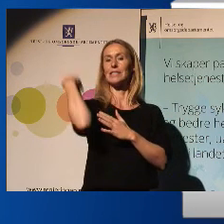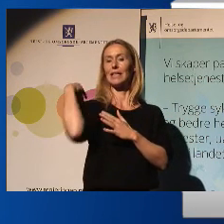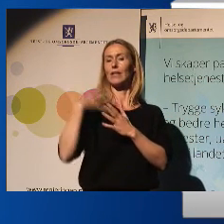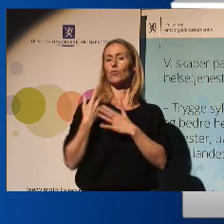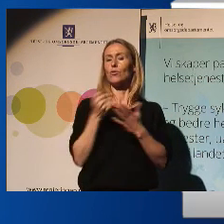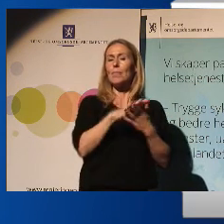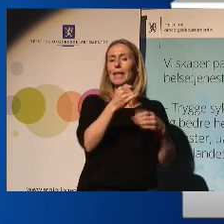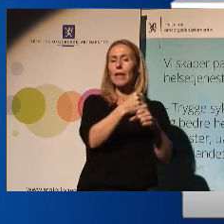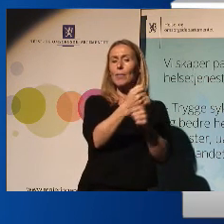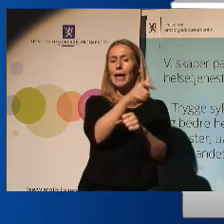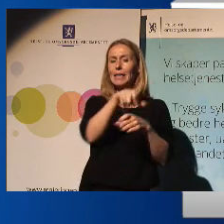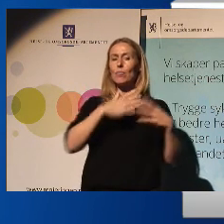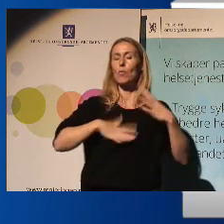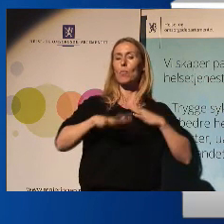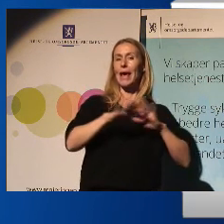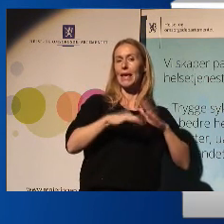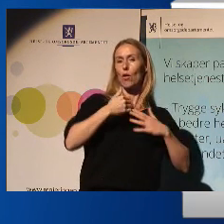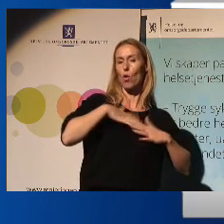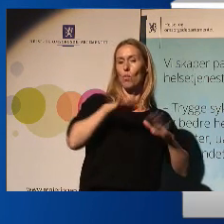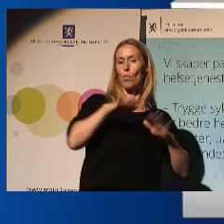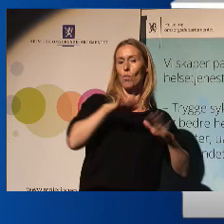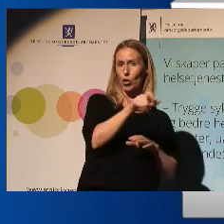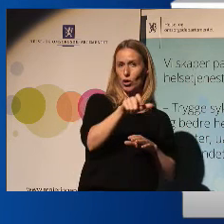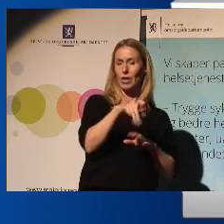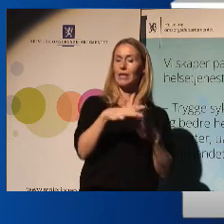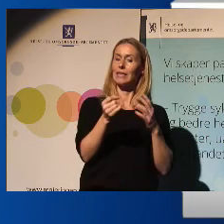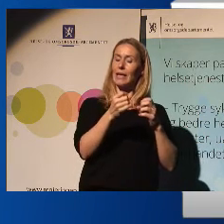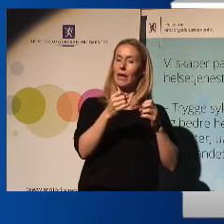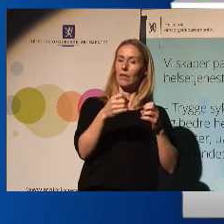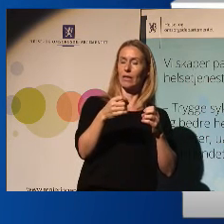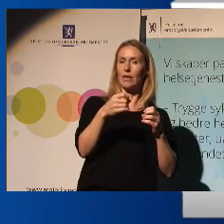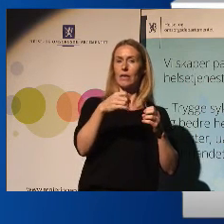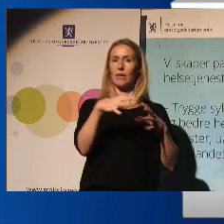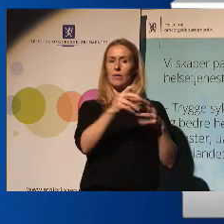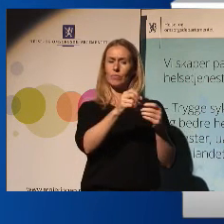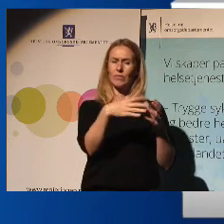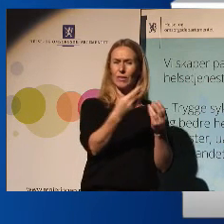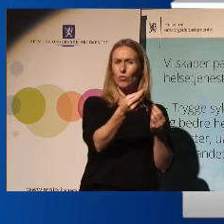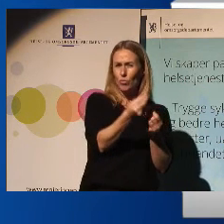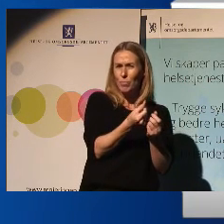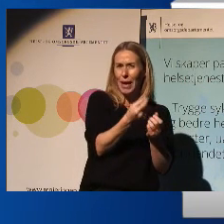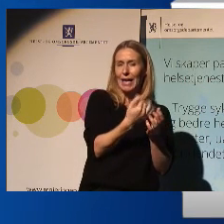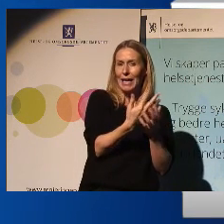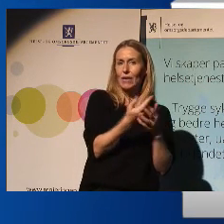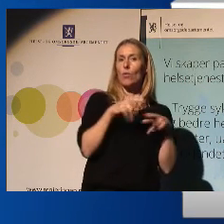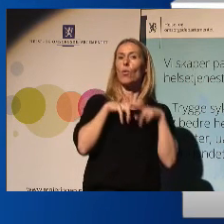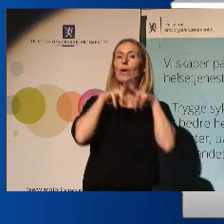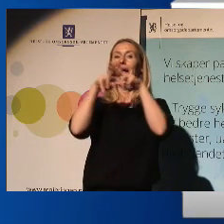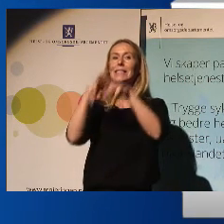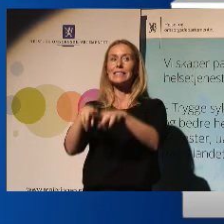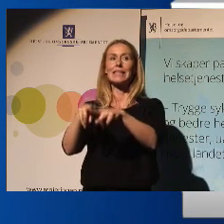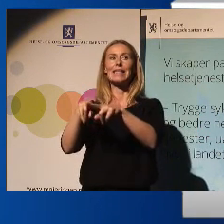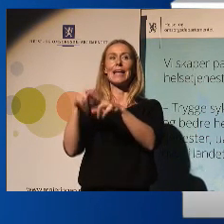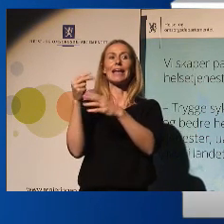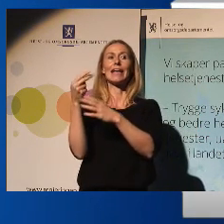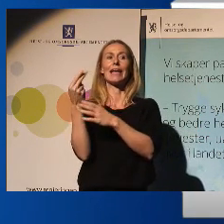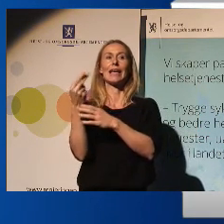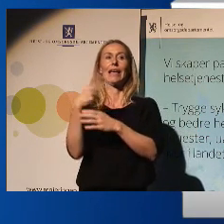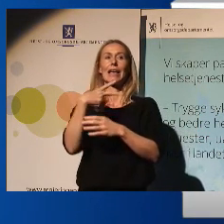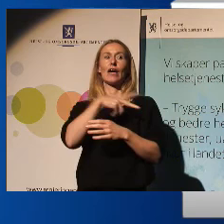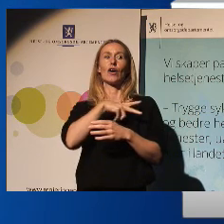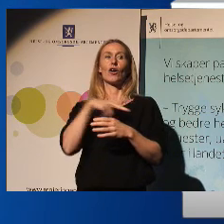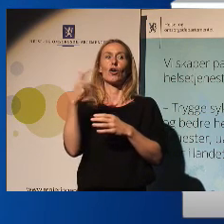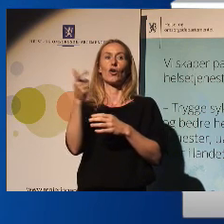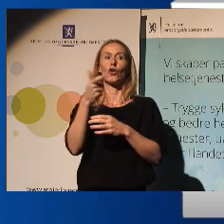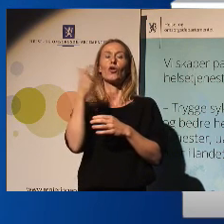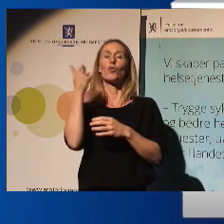medarbeidere innenfor pleie og omsorg i Sola kommune skrapt sammen noen kroner i budsjettet sitt og dro til Jylland på studietur. De møtte